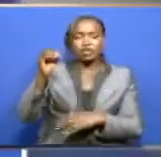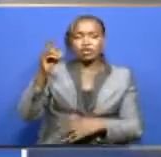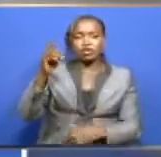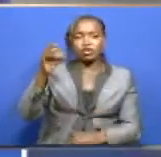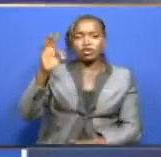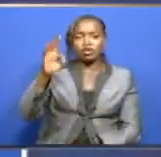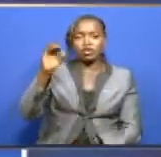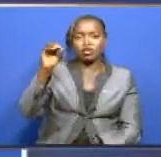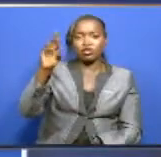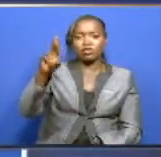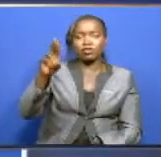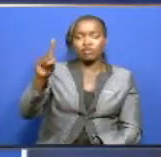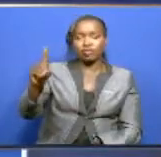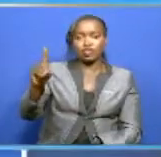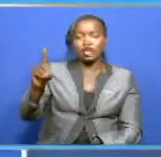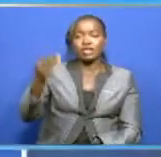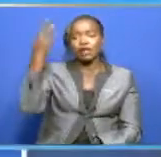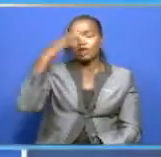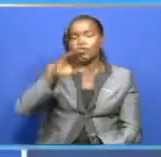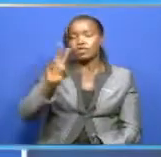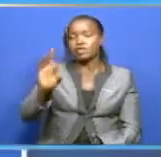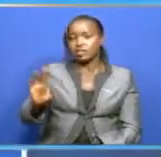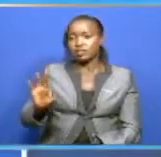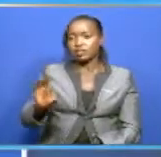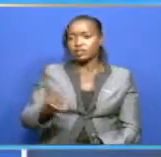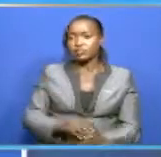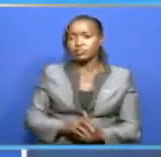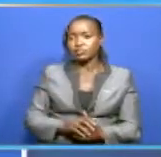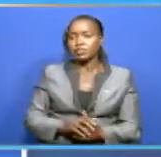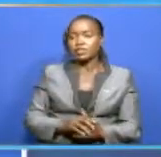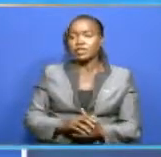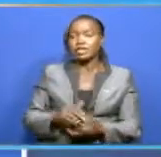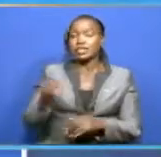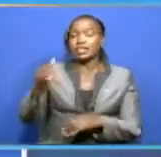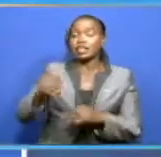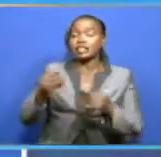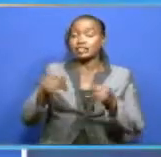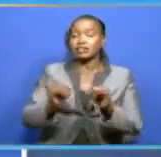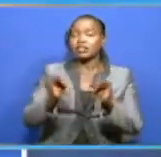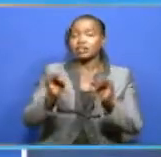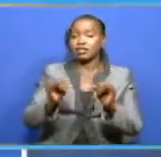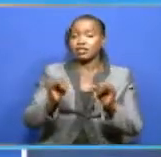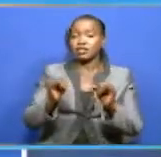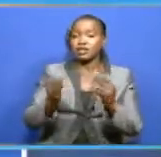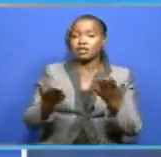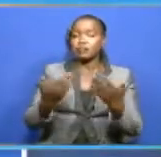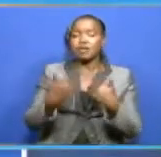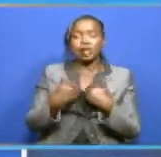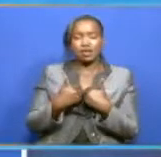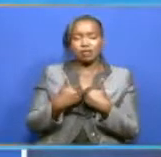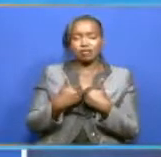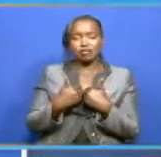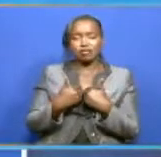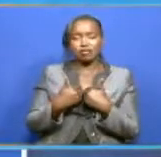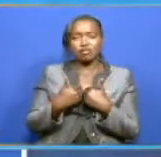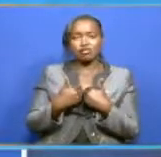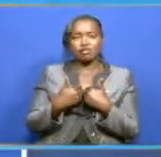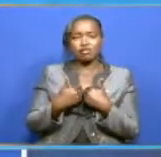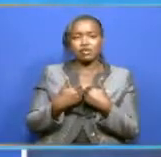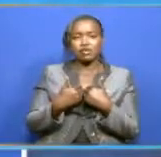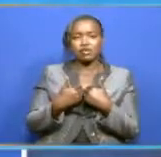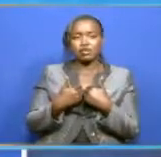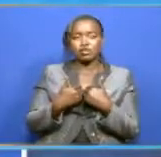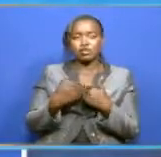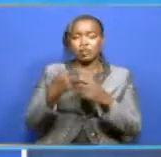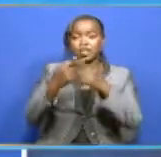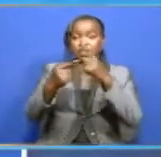sasa imeingia awamu ya tatu. Even if the earlier trial may have to be scrapped for one reason or the